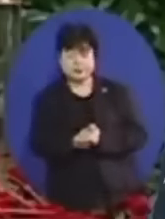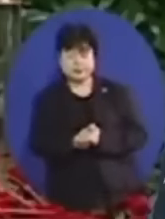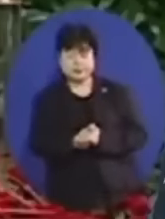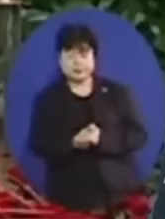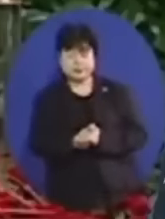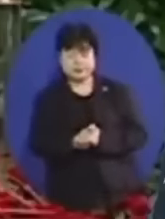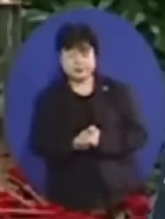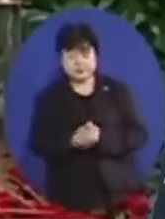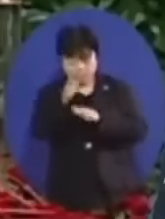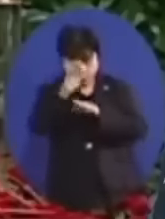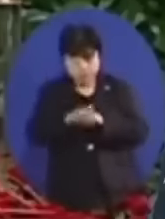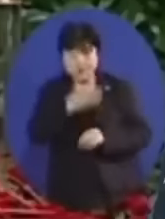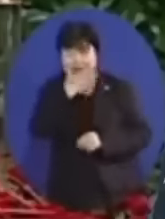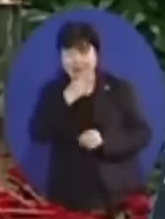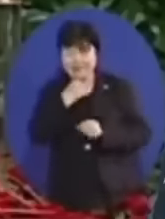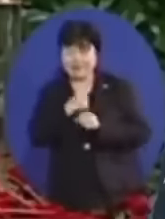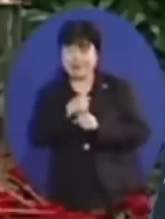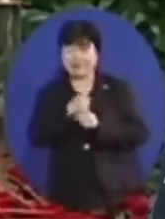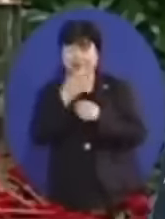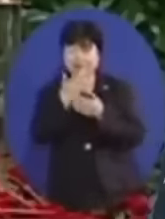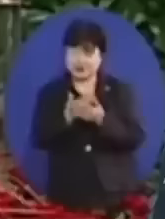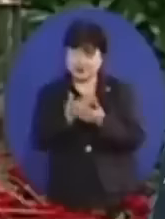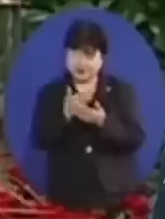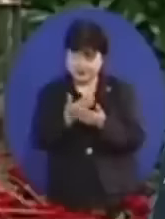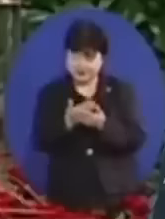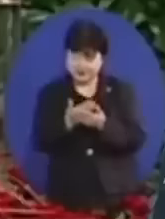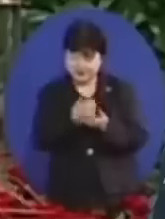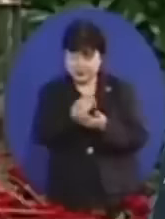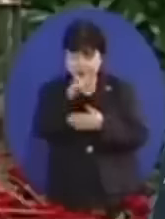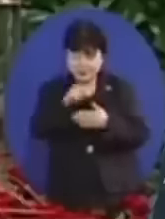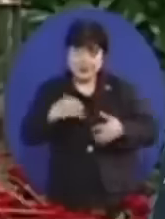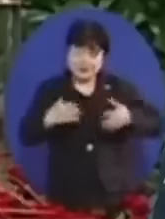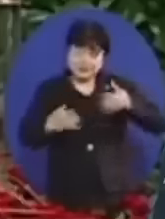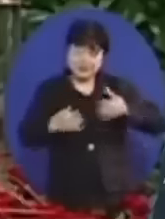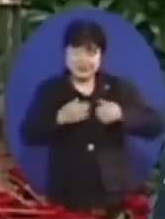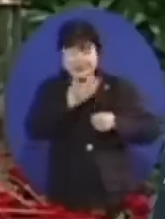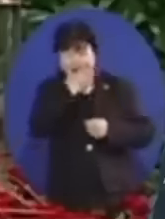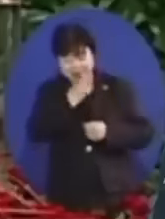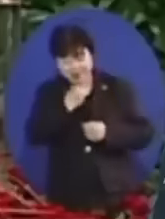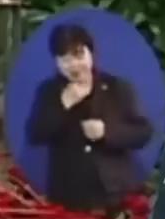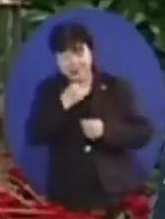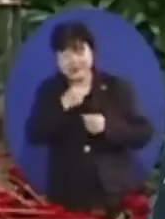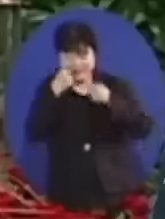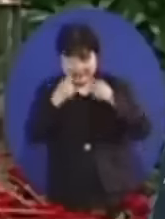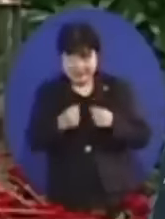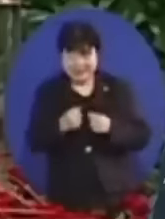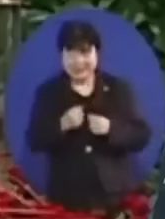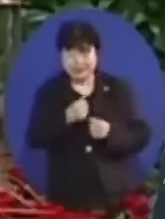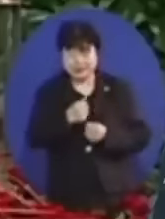우리 성도들을 행복하게 만들어 주시옵소서. 주님 안에서 기쁘고 행복하게